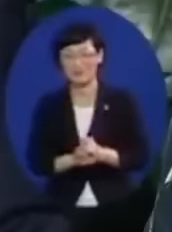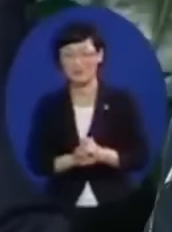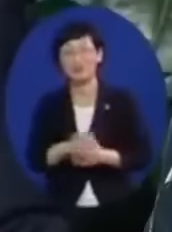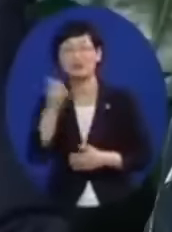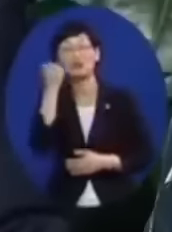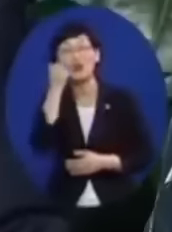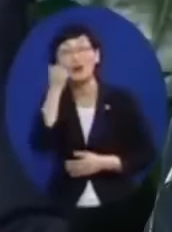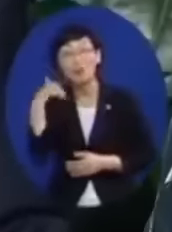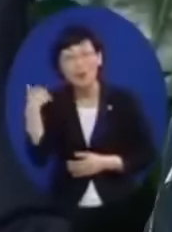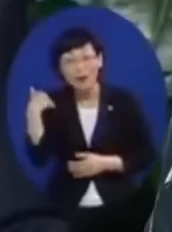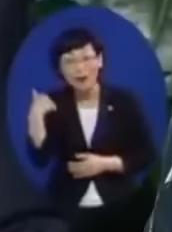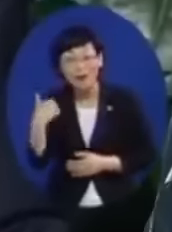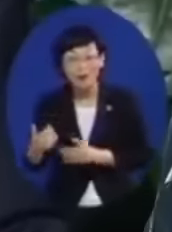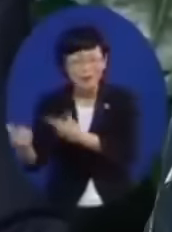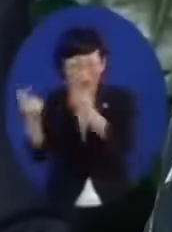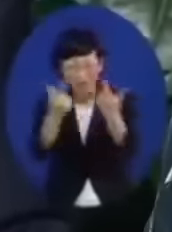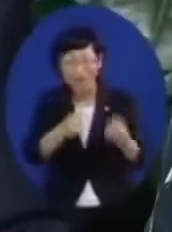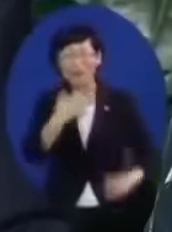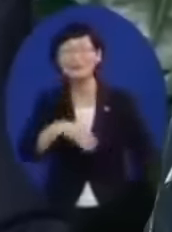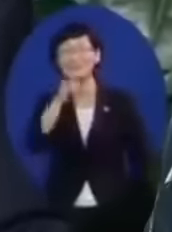누가 몰라요? 너 다 아는 소리입니다.